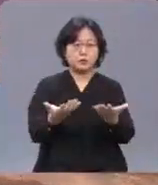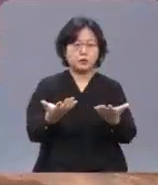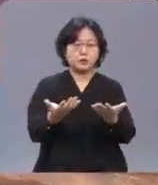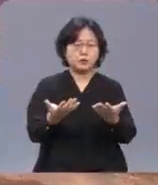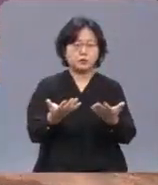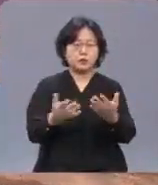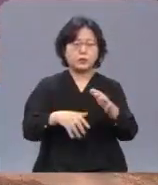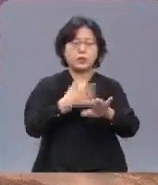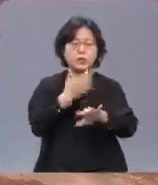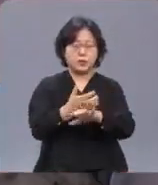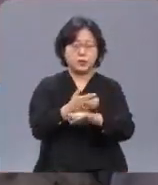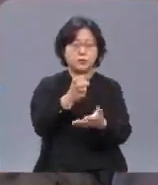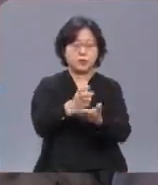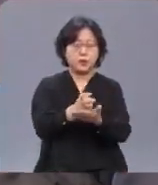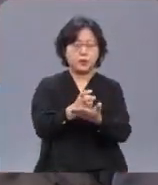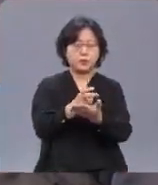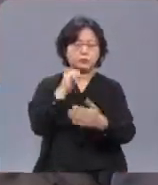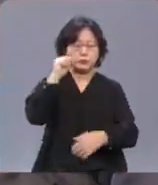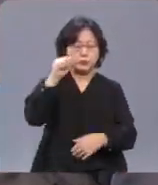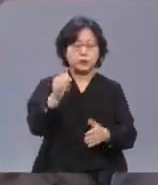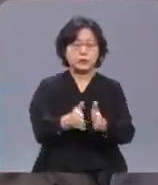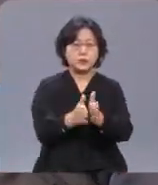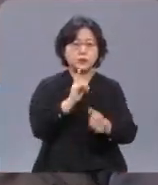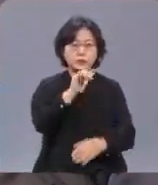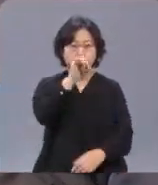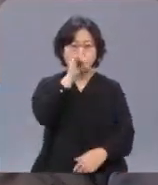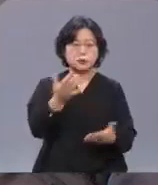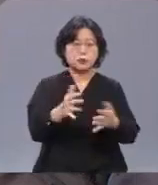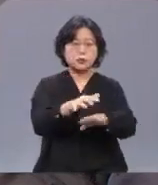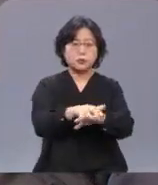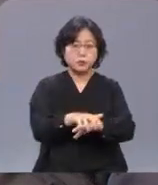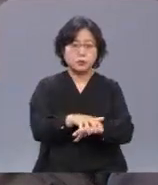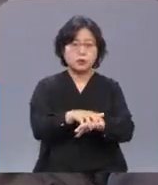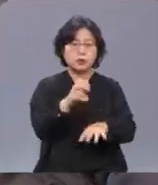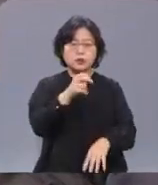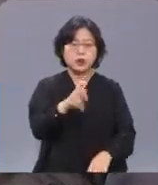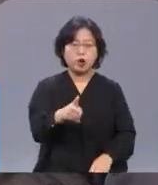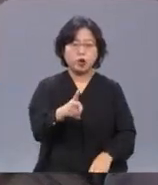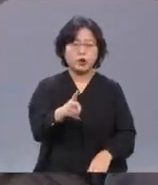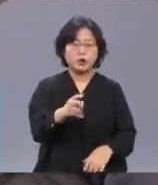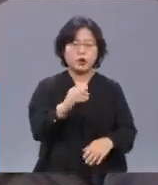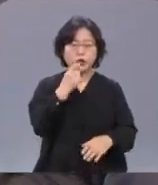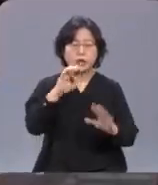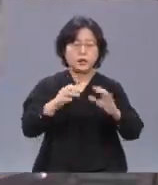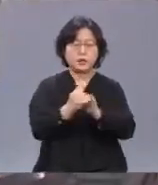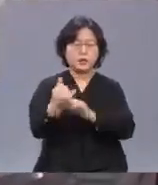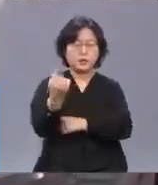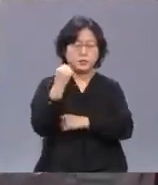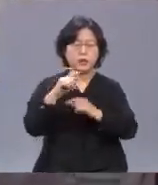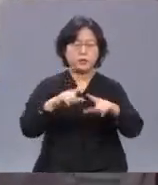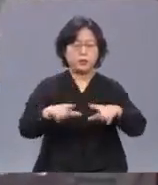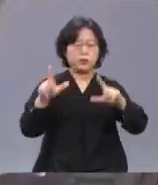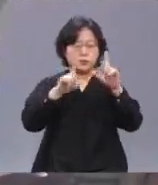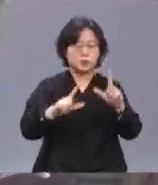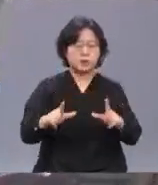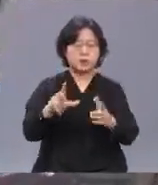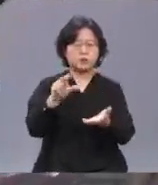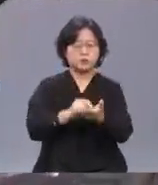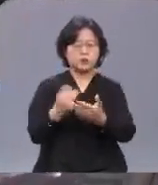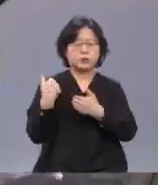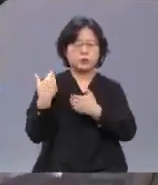입법과제 쟁취 투쟁에 나서겠다고 밝혔습니다. 노조는 여당인 국민의힘이 민생과제를 외면하고 있다며